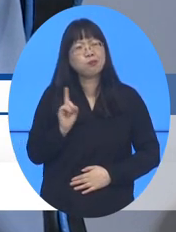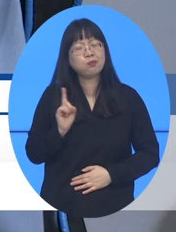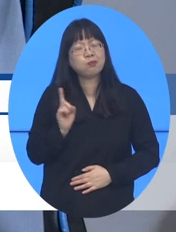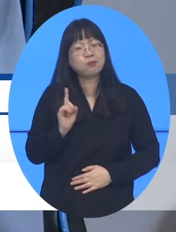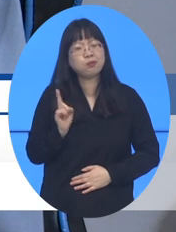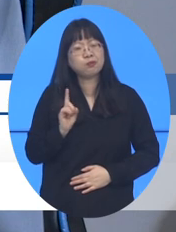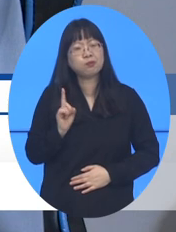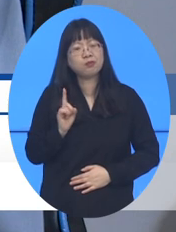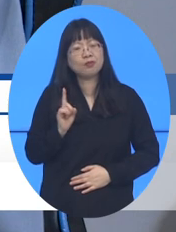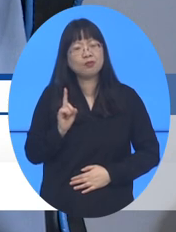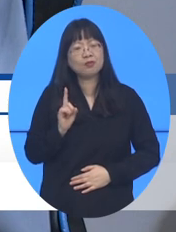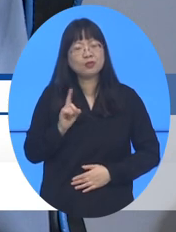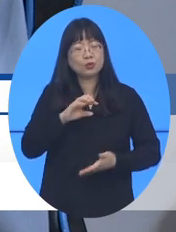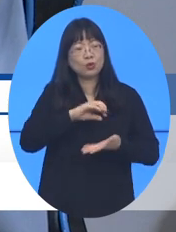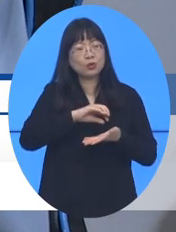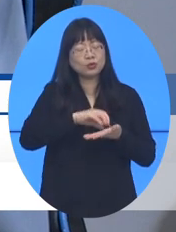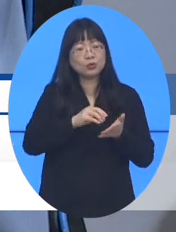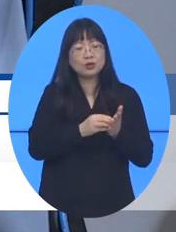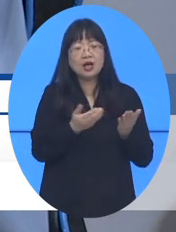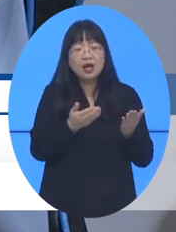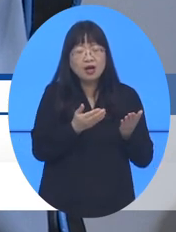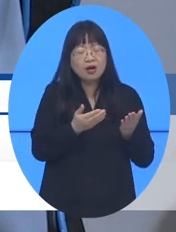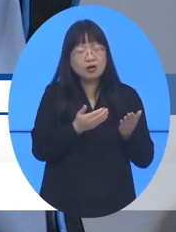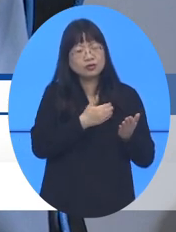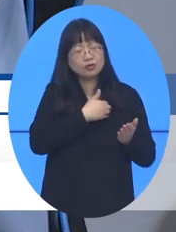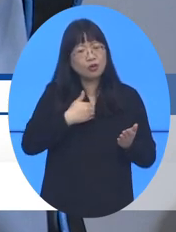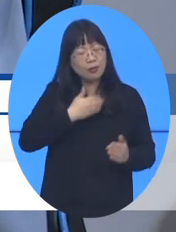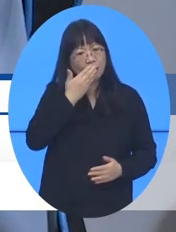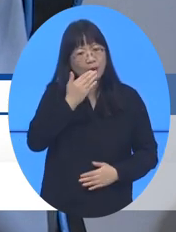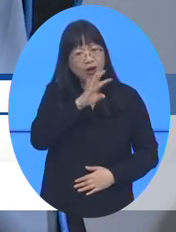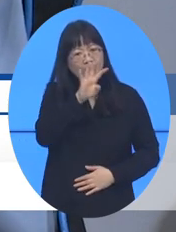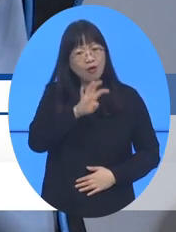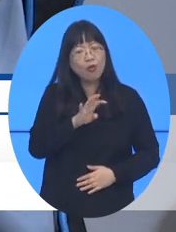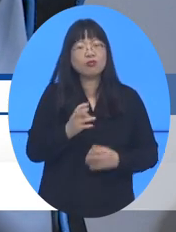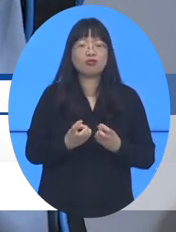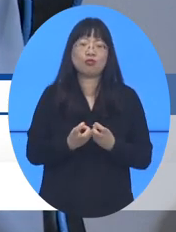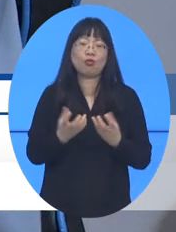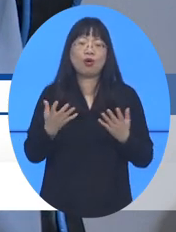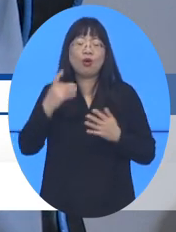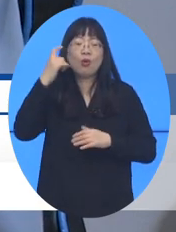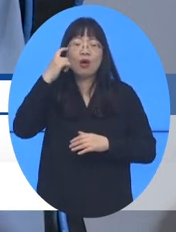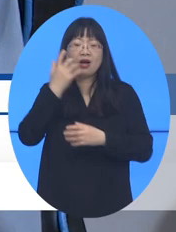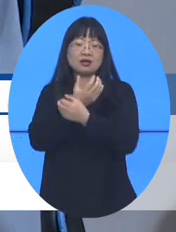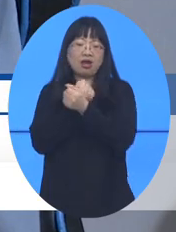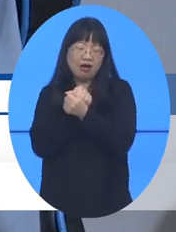뭐 요정도 일 가지고도 이게 될까 왜